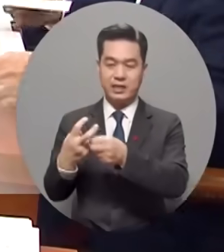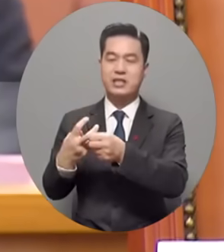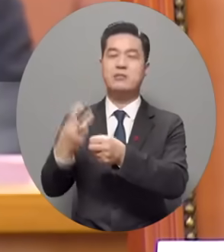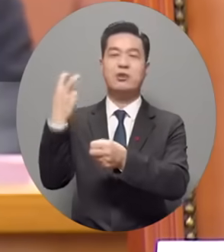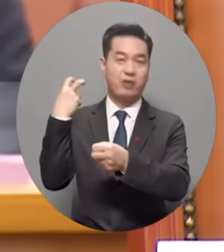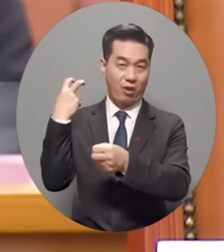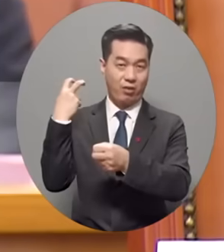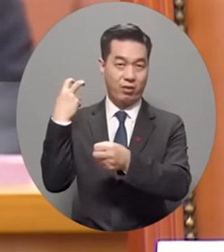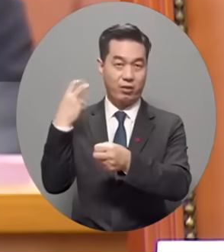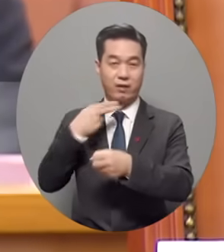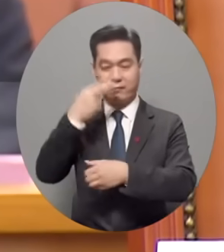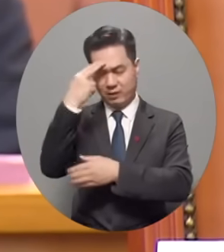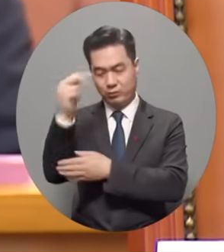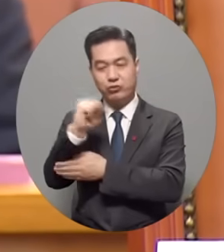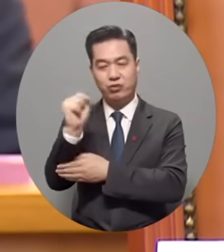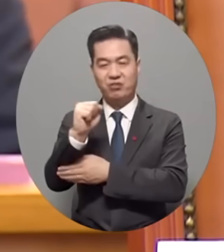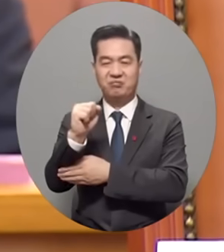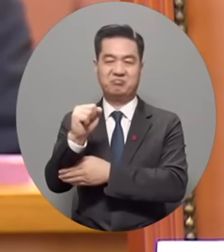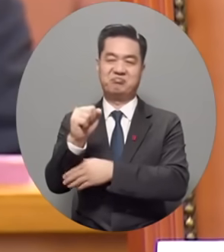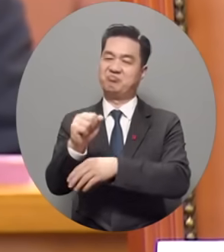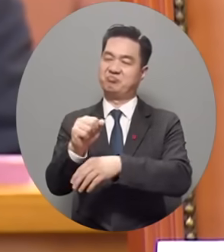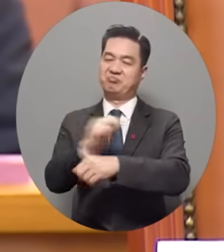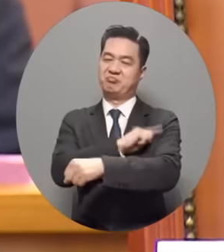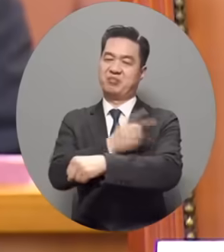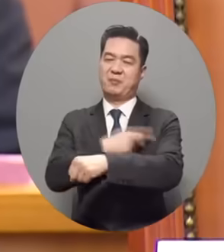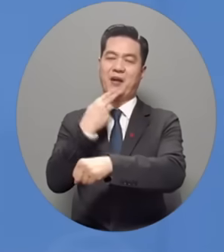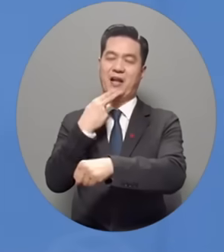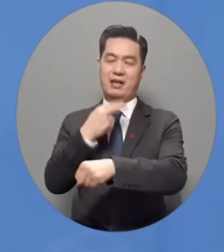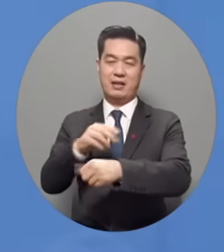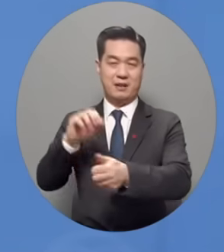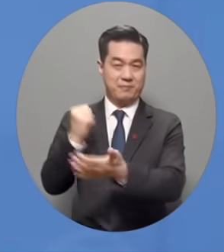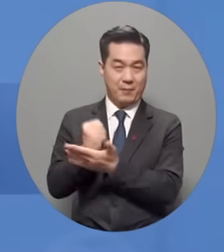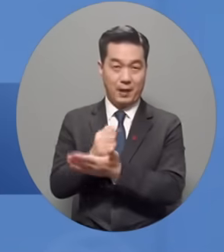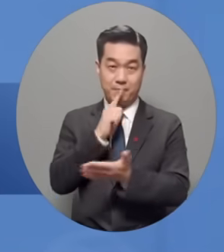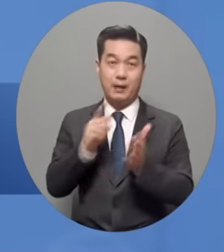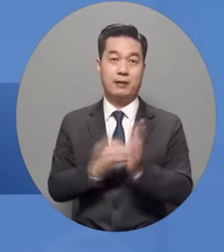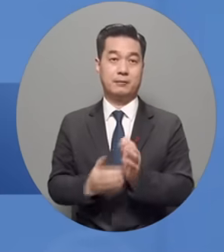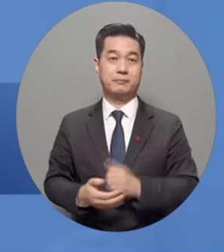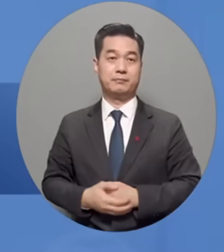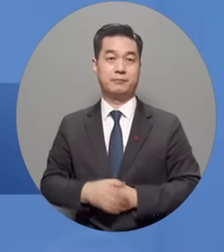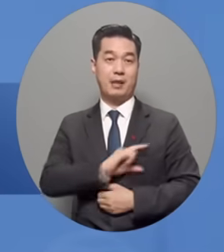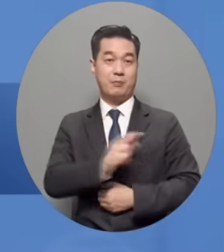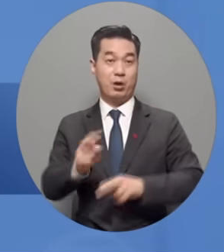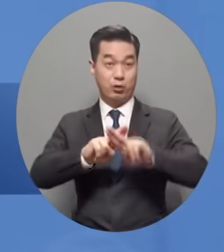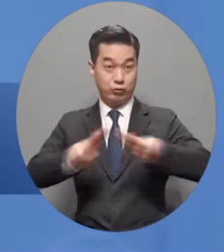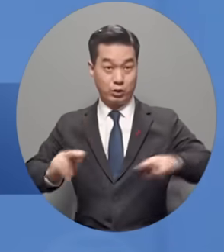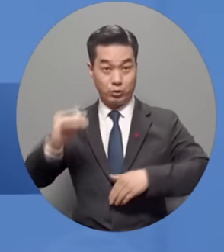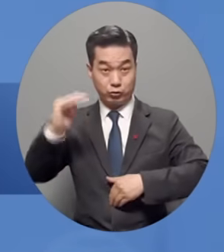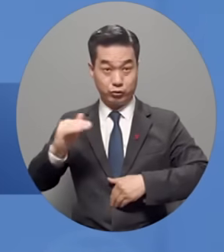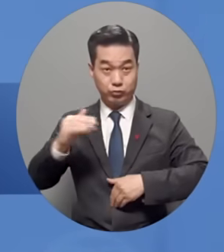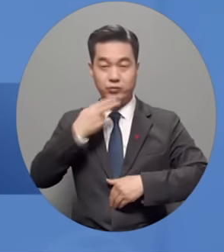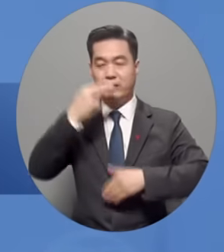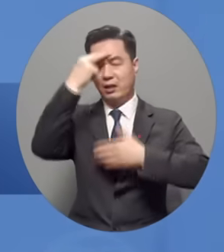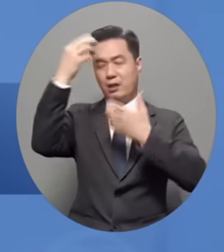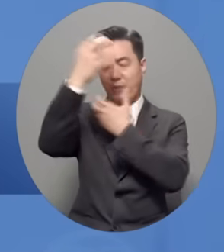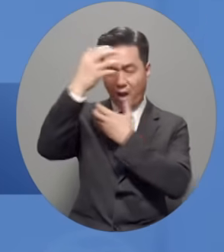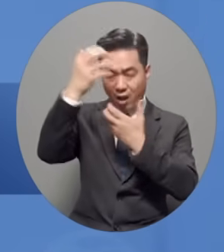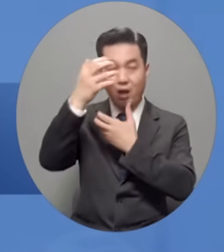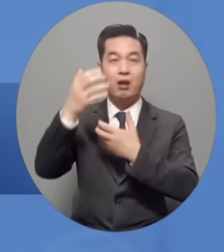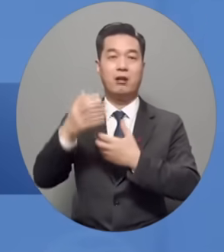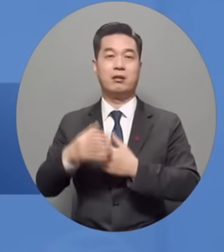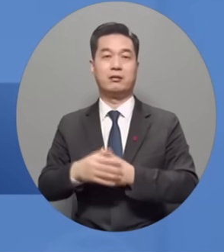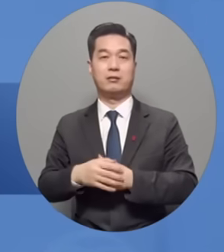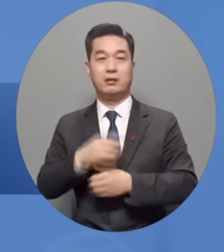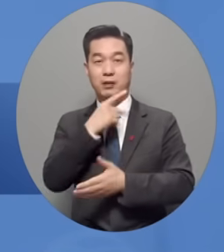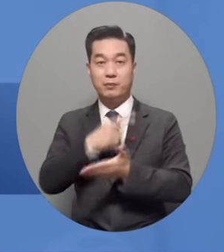음주운전 등을 이유로 자질이 없다고 몰아붙였습니다. 면허 취소 수준의 만취 음주운전은 피해자가